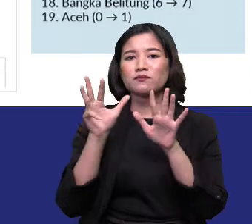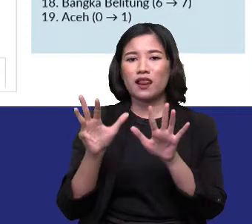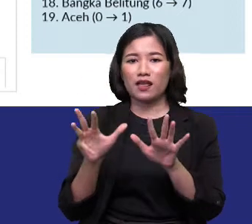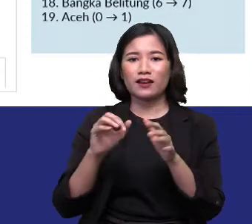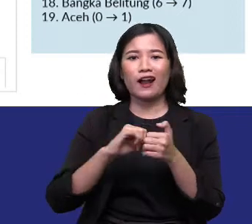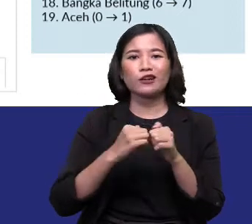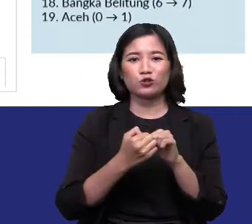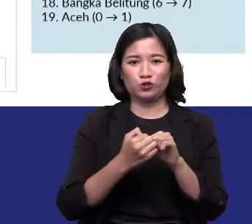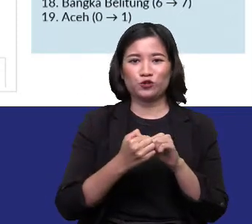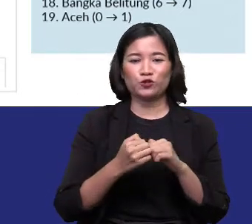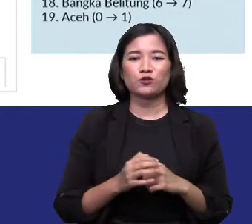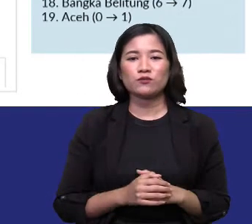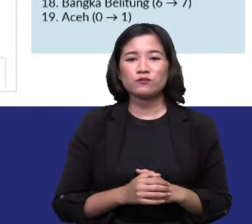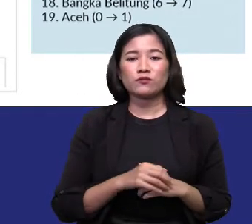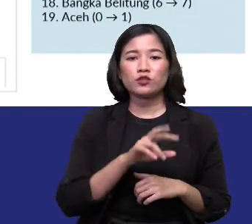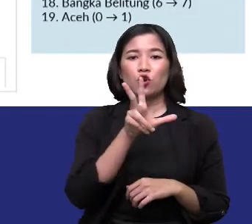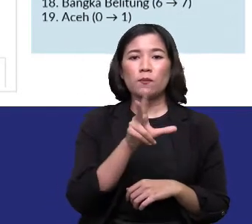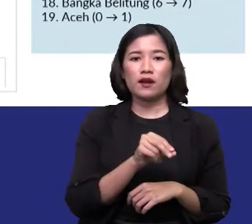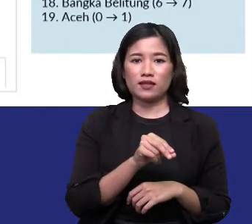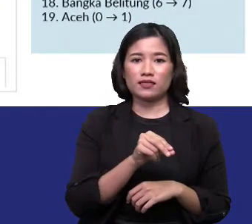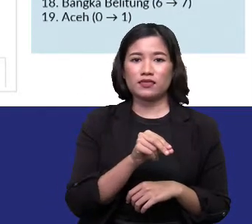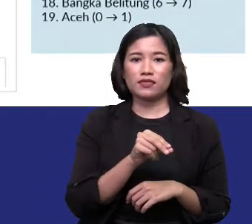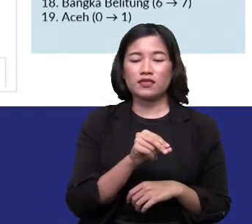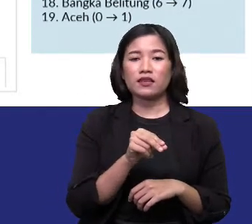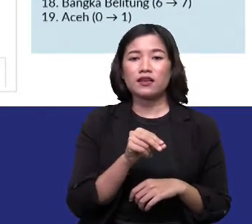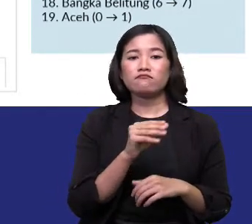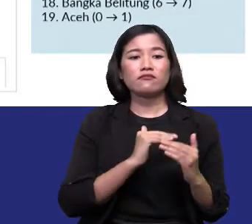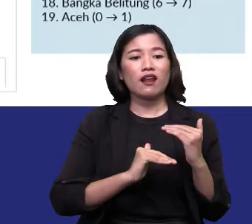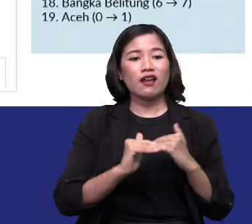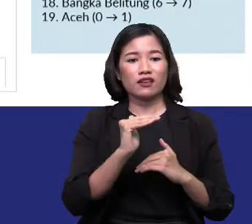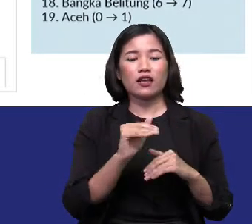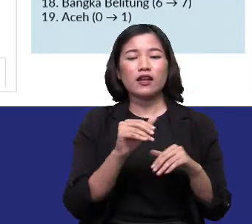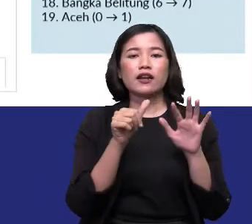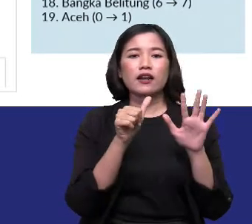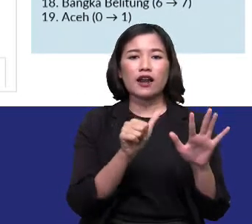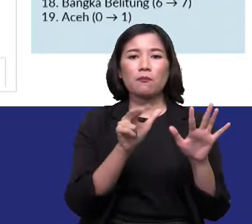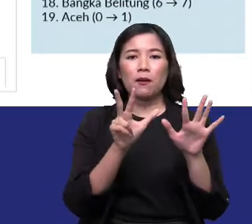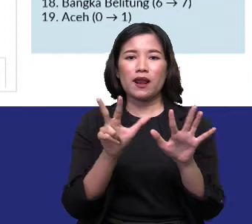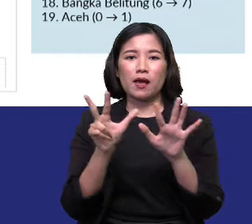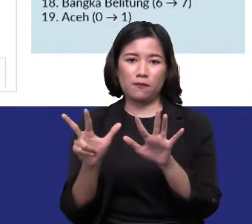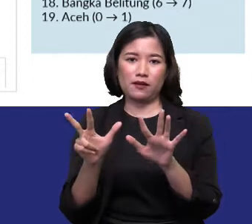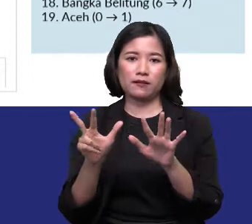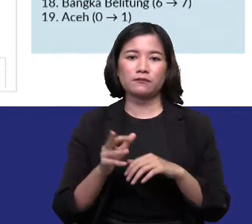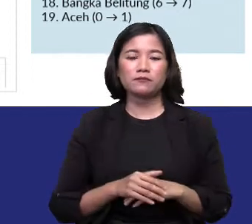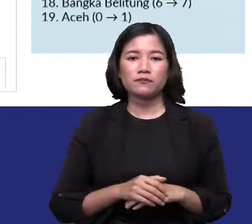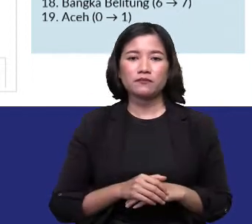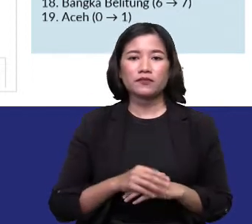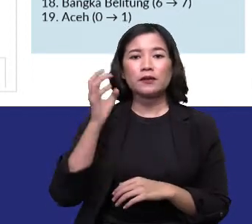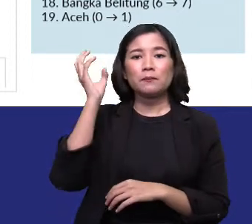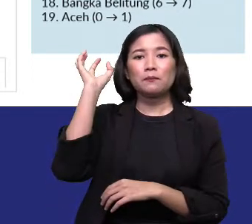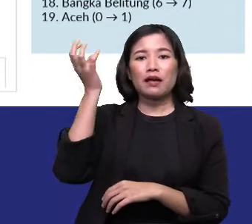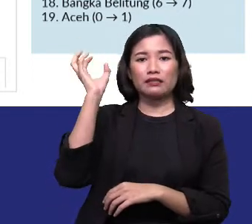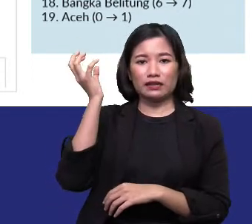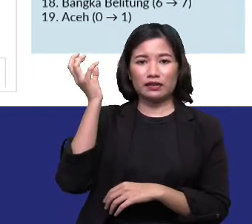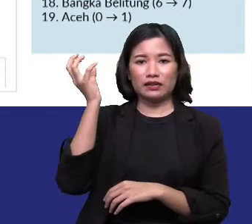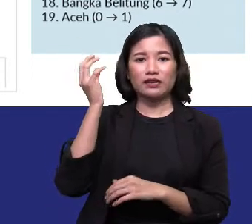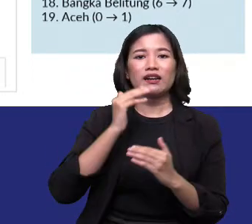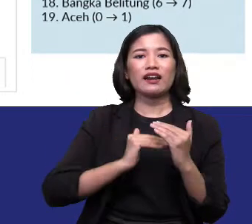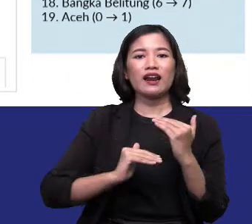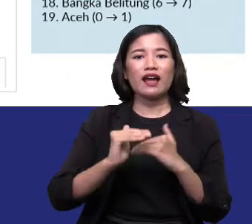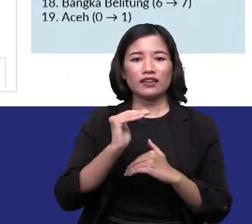kasus Jawa Barat naik 686 kasus dan Banten naik